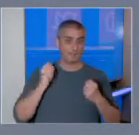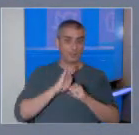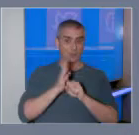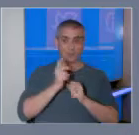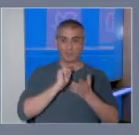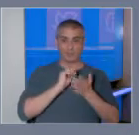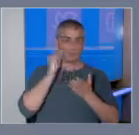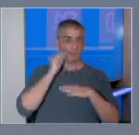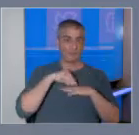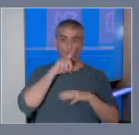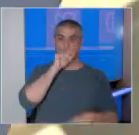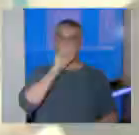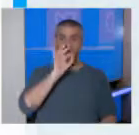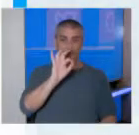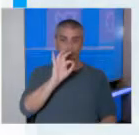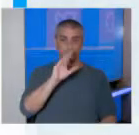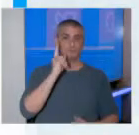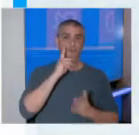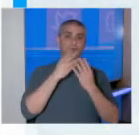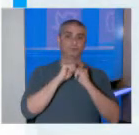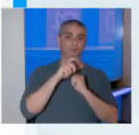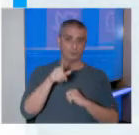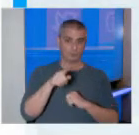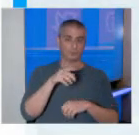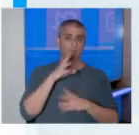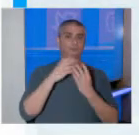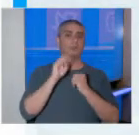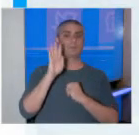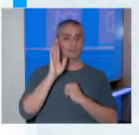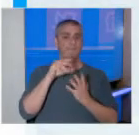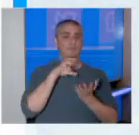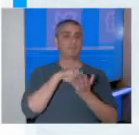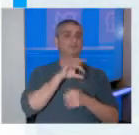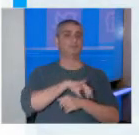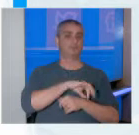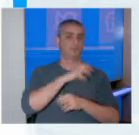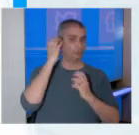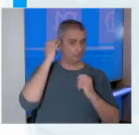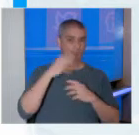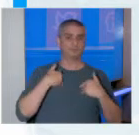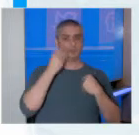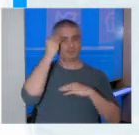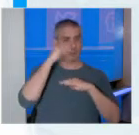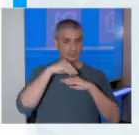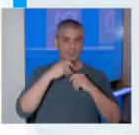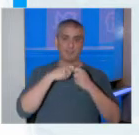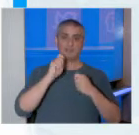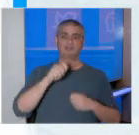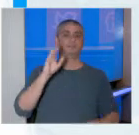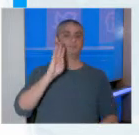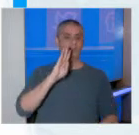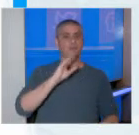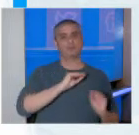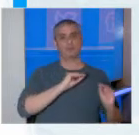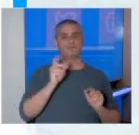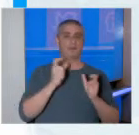עדכון שנמסר בחשבון הטוויטר שלו בשם משפחתו. משפחת ביטן והמרכז הרפואי שיבא שמחים לעדכן. חבר הכנסת ביטן